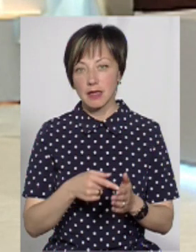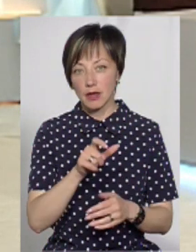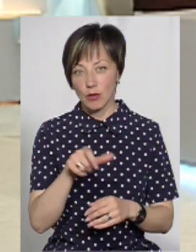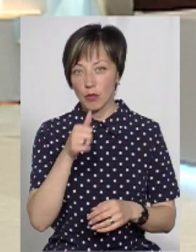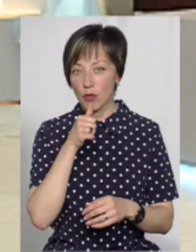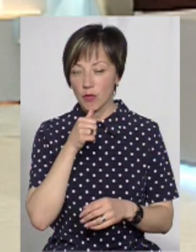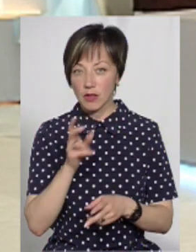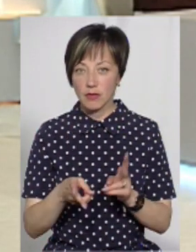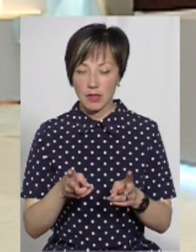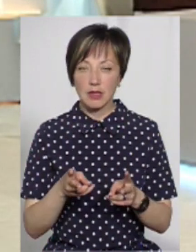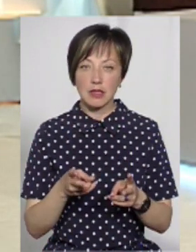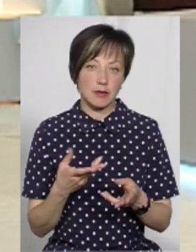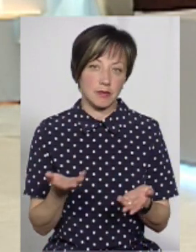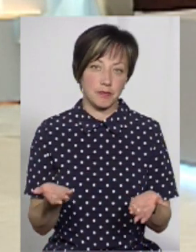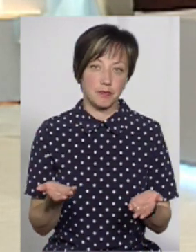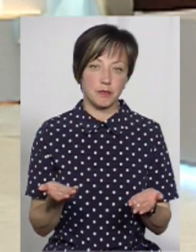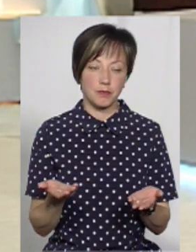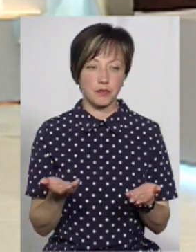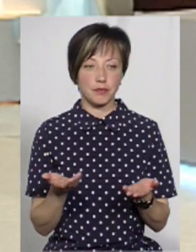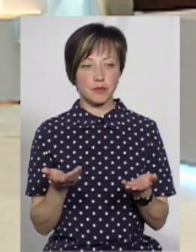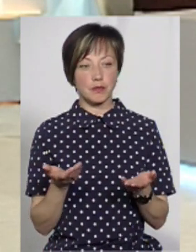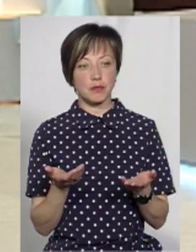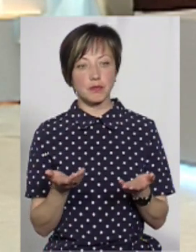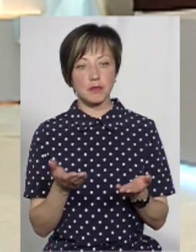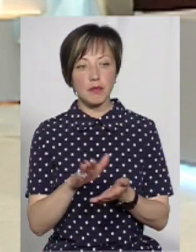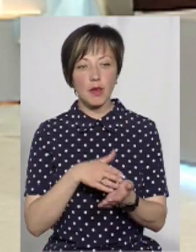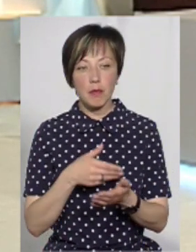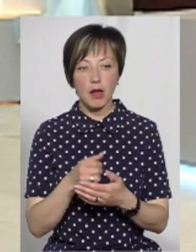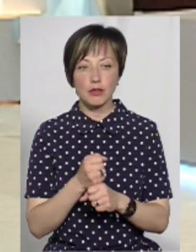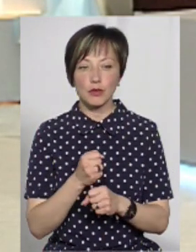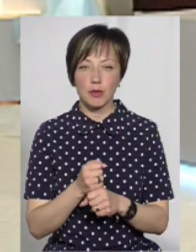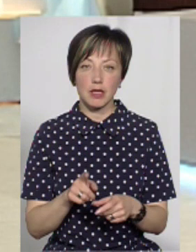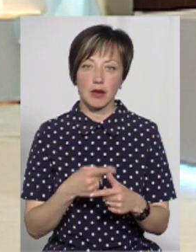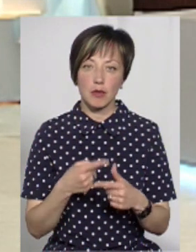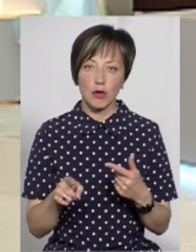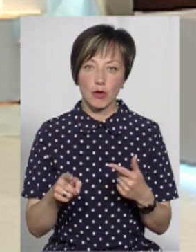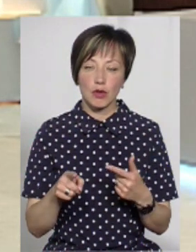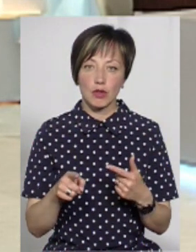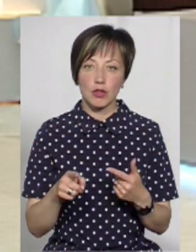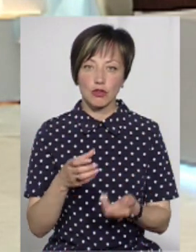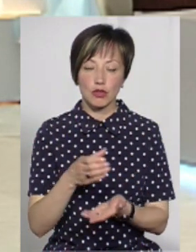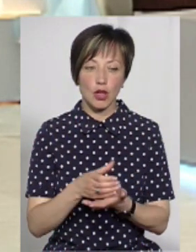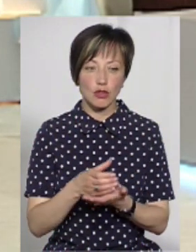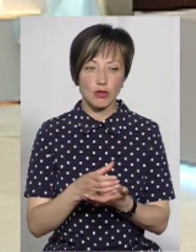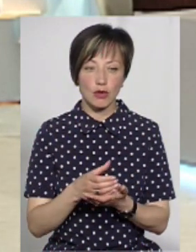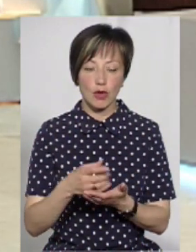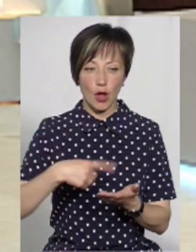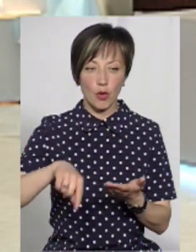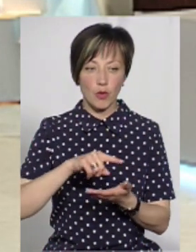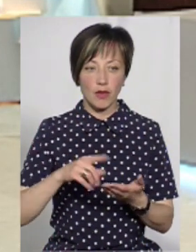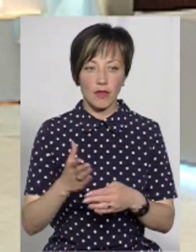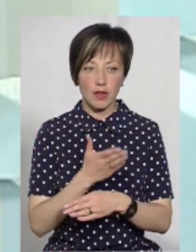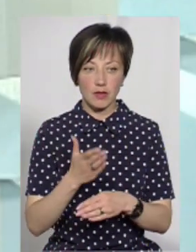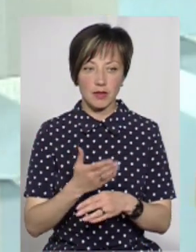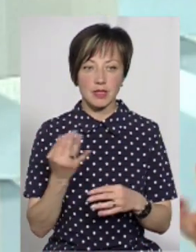мешканців, попробувати, я не знаю, там масло зробити або там якусь чашку собі на гончарному кругу